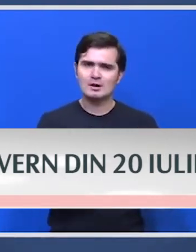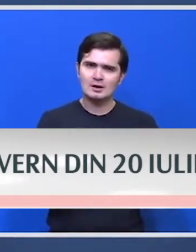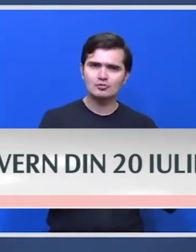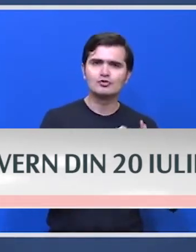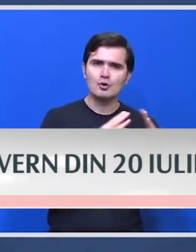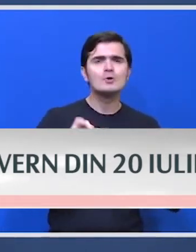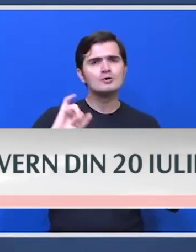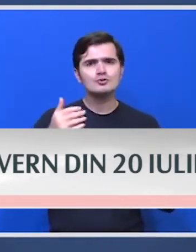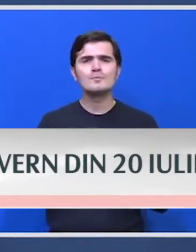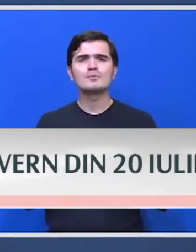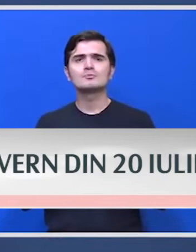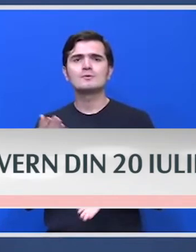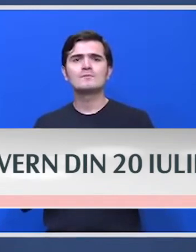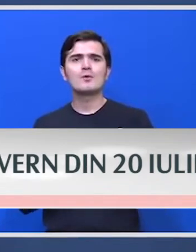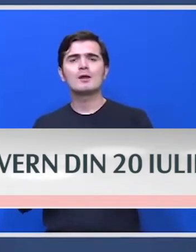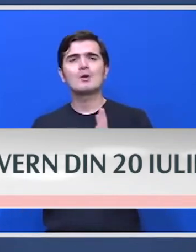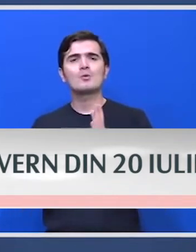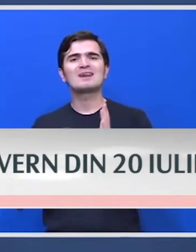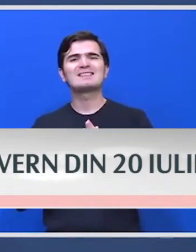la nivelul organizațiilor de cercetare.